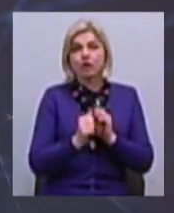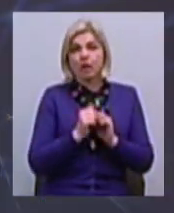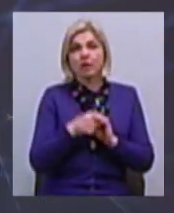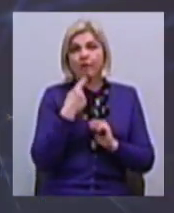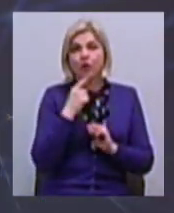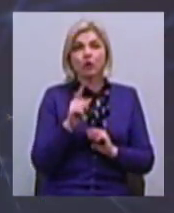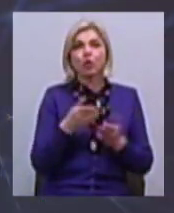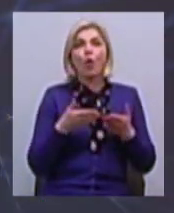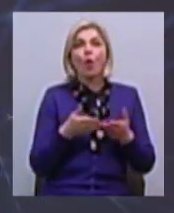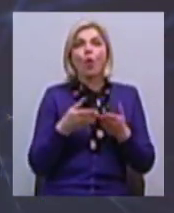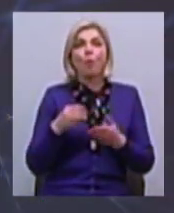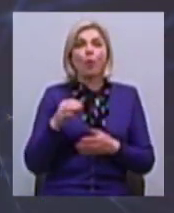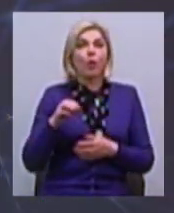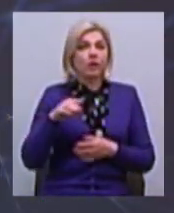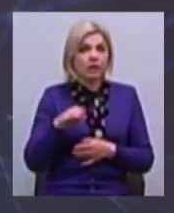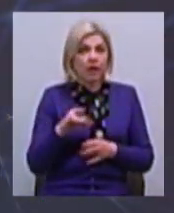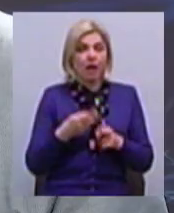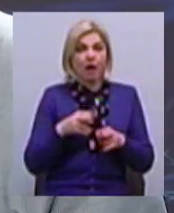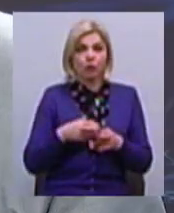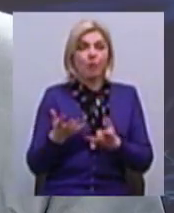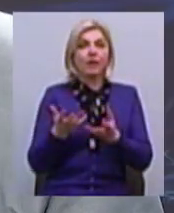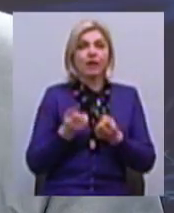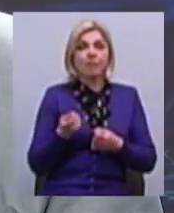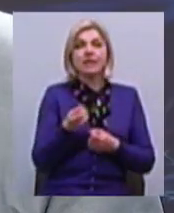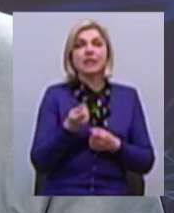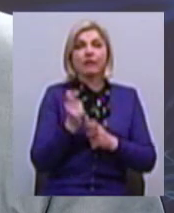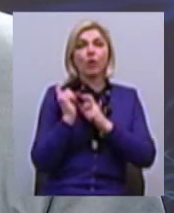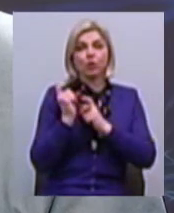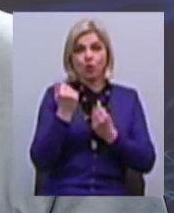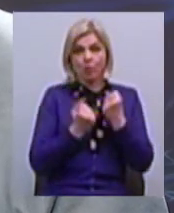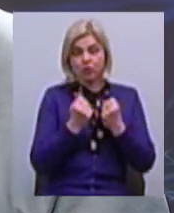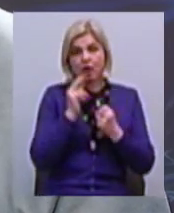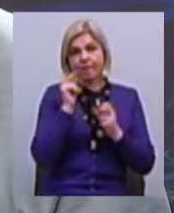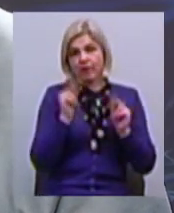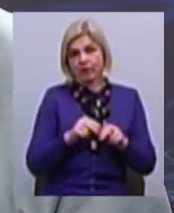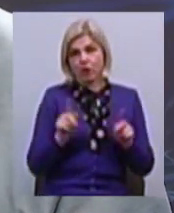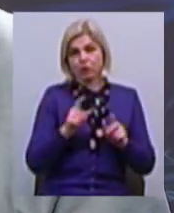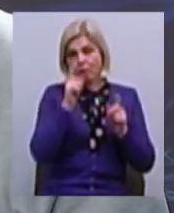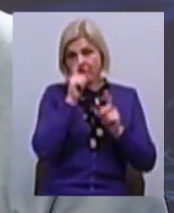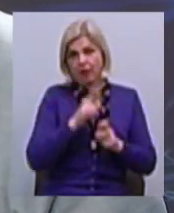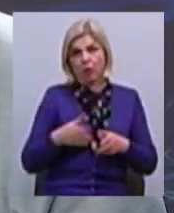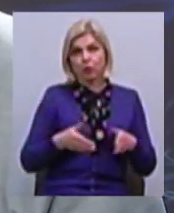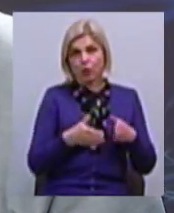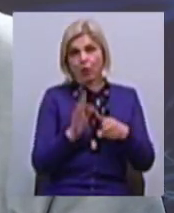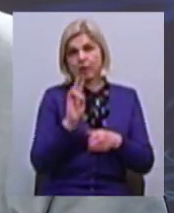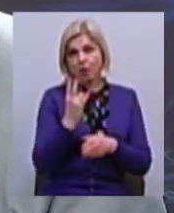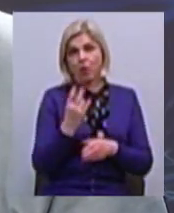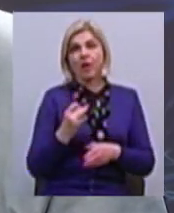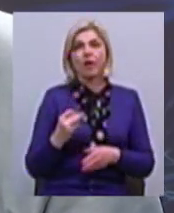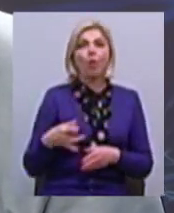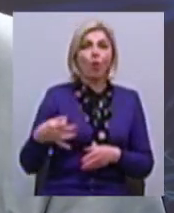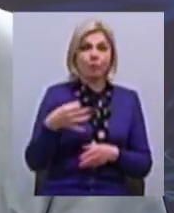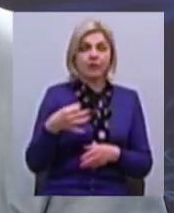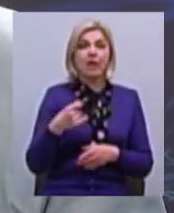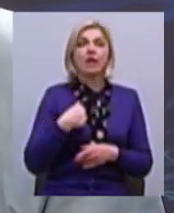саме порти, котрі приймають зерновози в першу чергу, і винні в тому, що такі погані дороги в Миколаєві і в області. Ну, я вважаю, що в тому